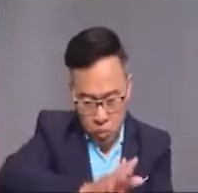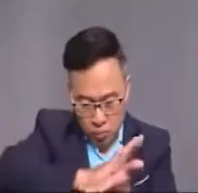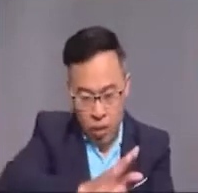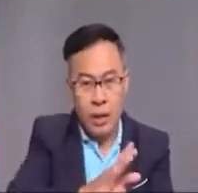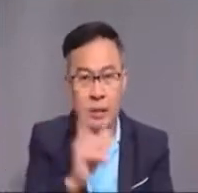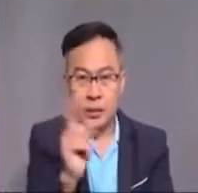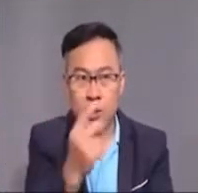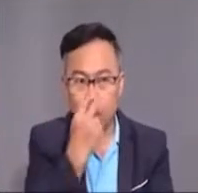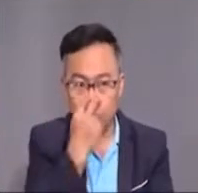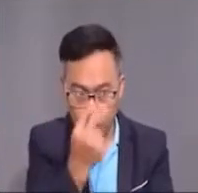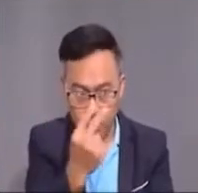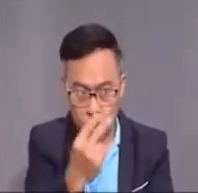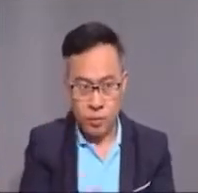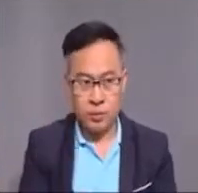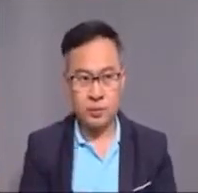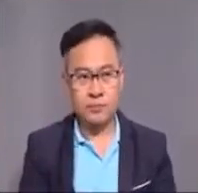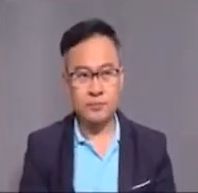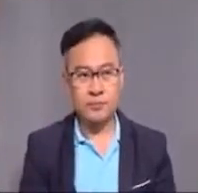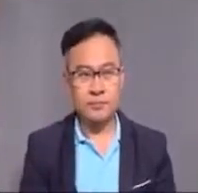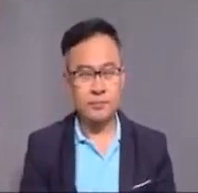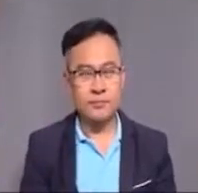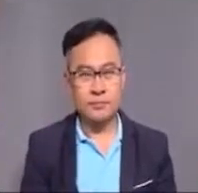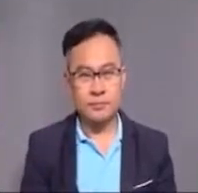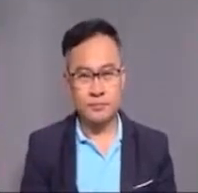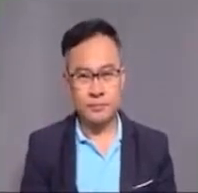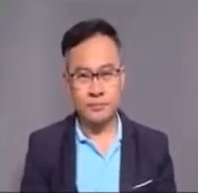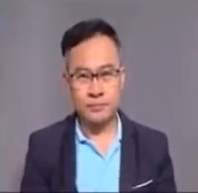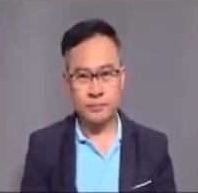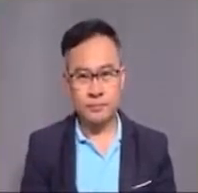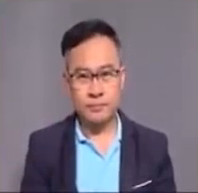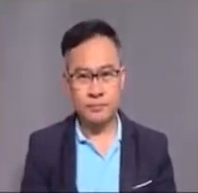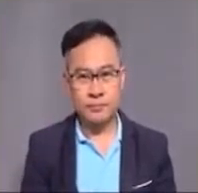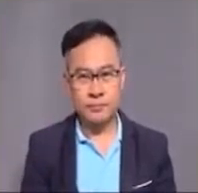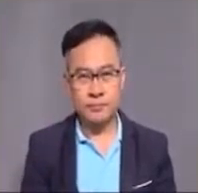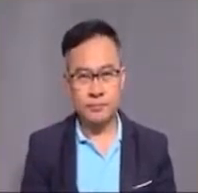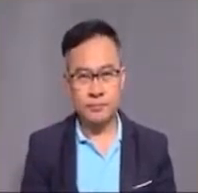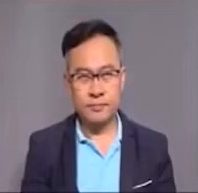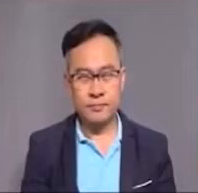ามเป็นยังไง งั้นเราไปเชิญชมกันนะครับ